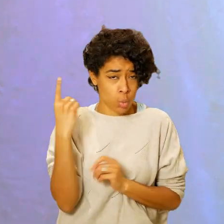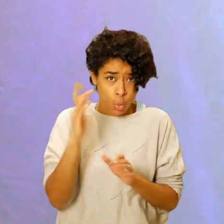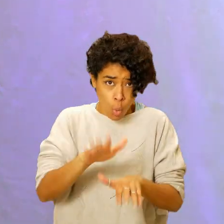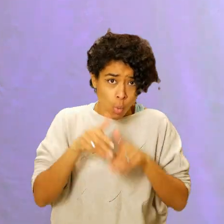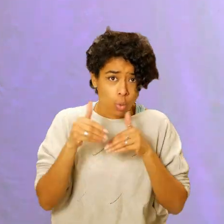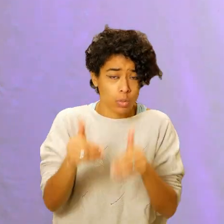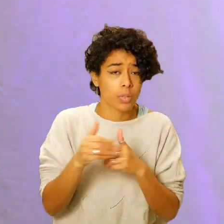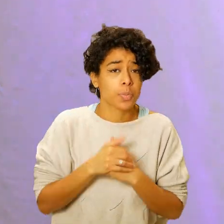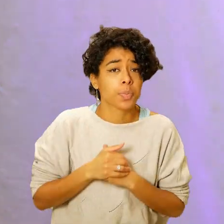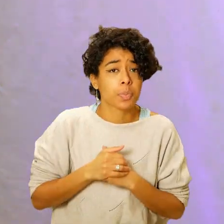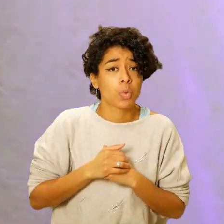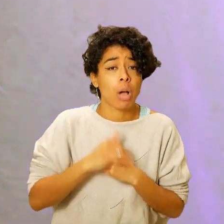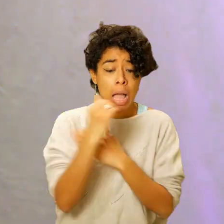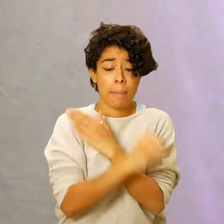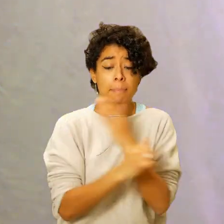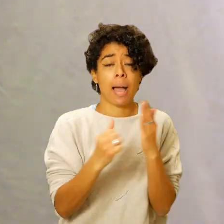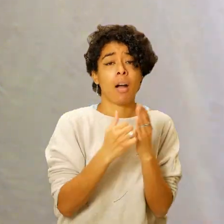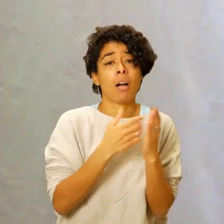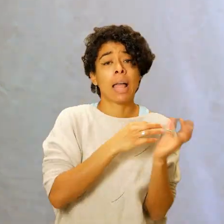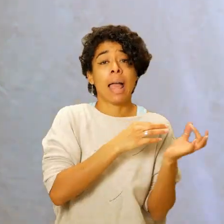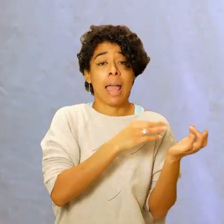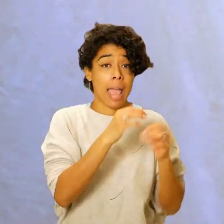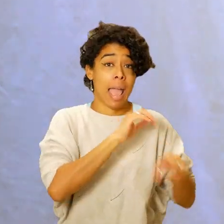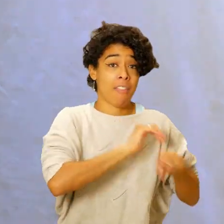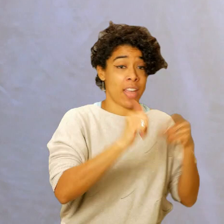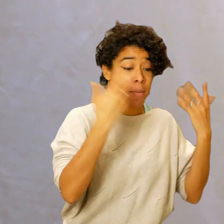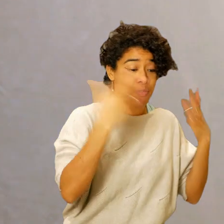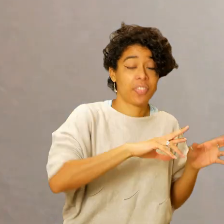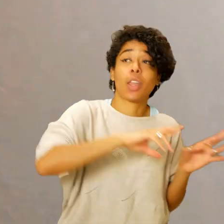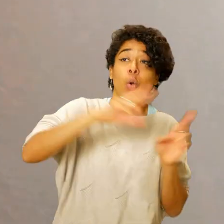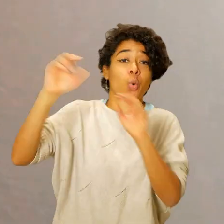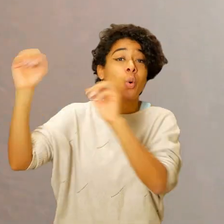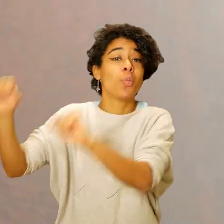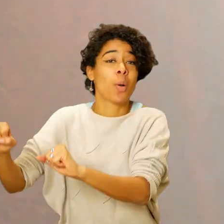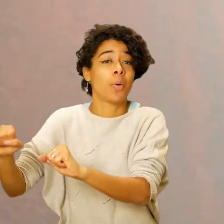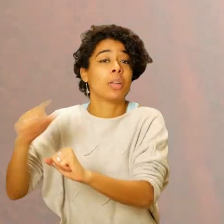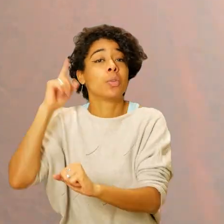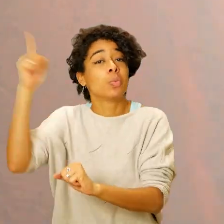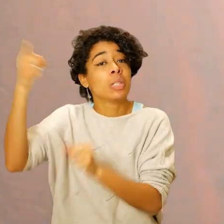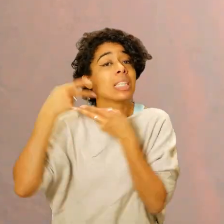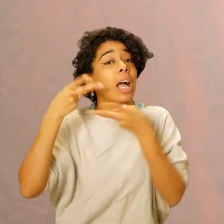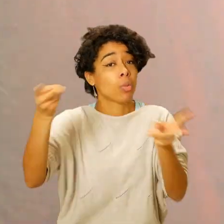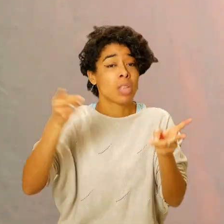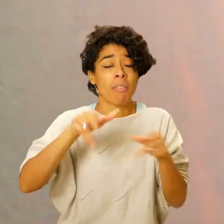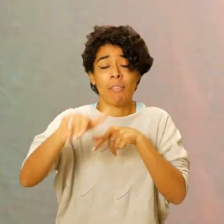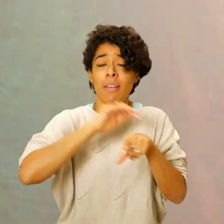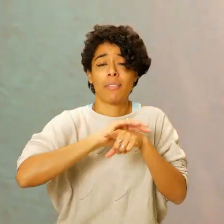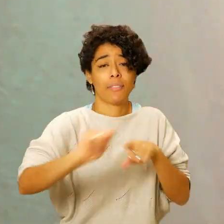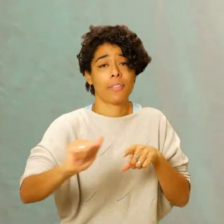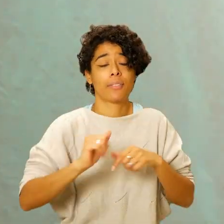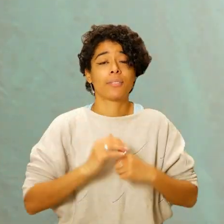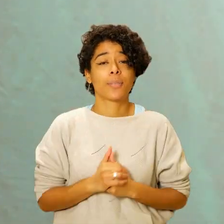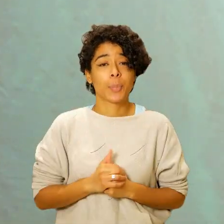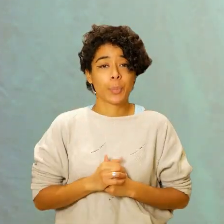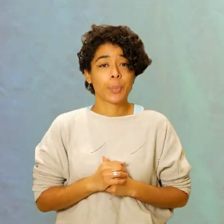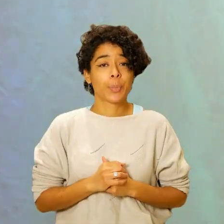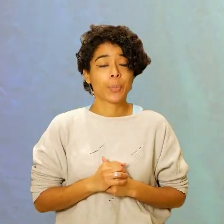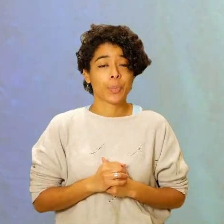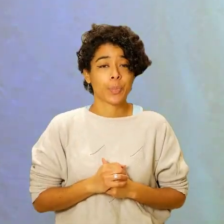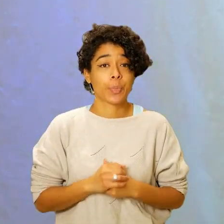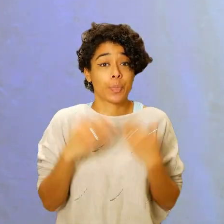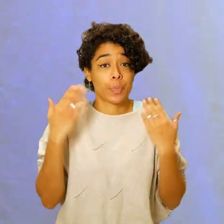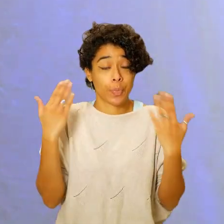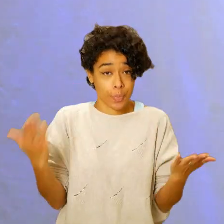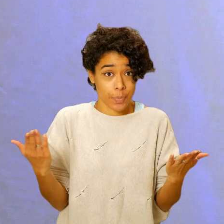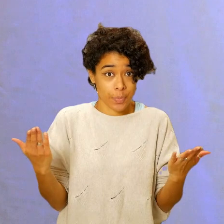que la parole de Dieu ne revient pas à lui sans avoir fait son effet. Ce qu'il t'a annoncé, Dieu l'accomplira. C'est ce qu'il